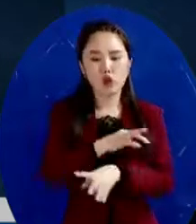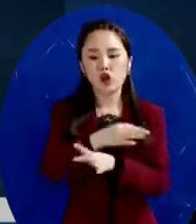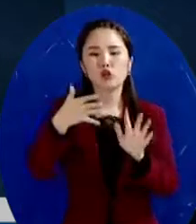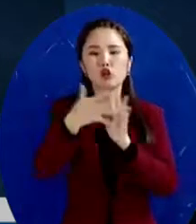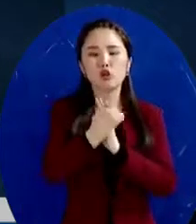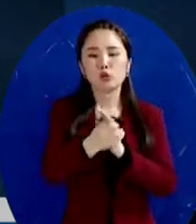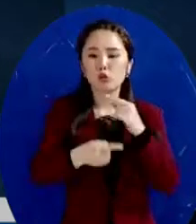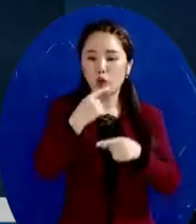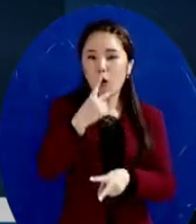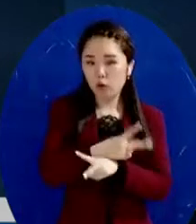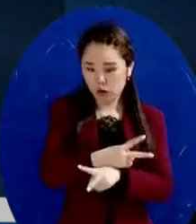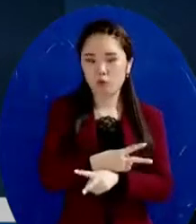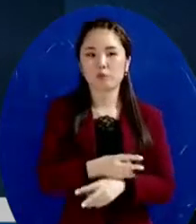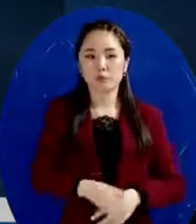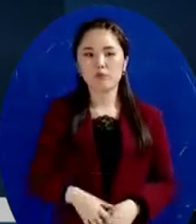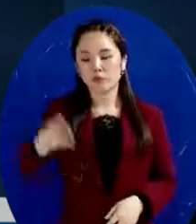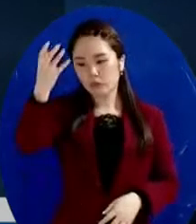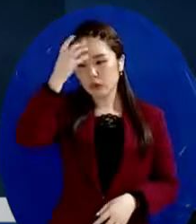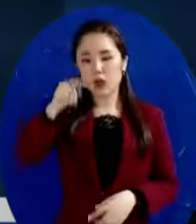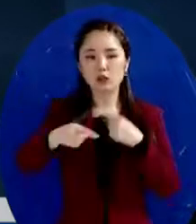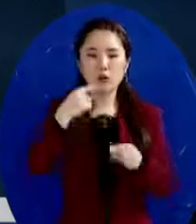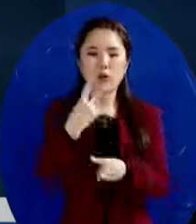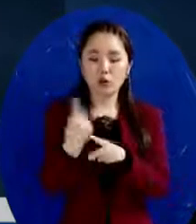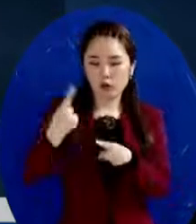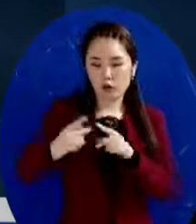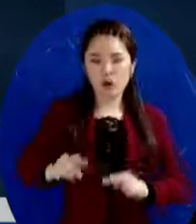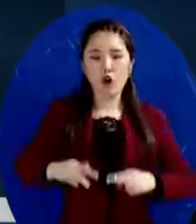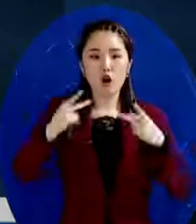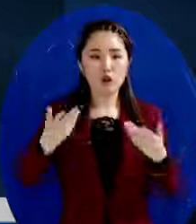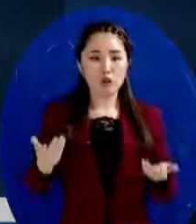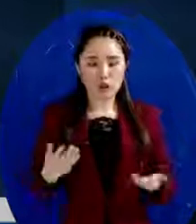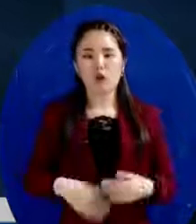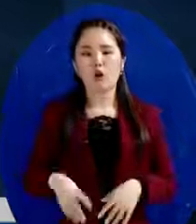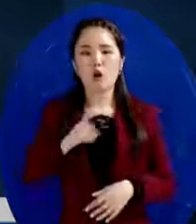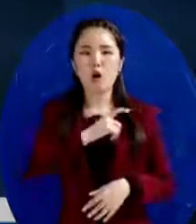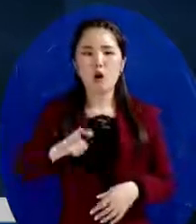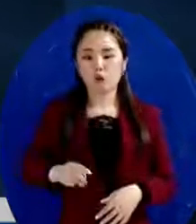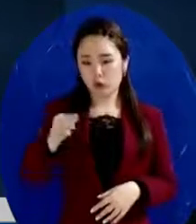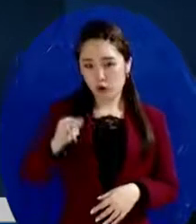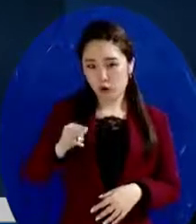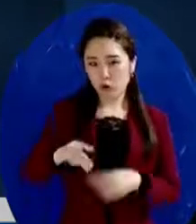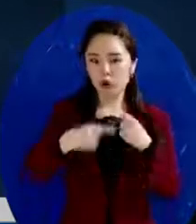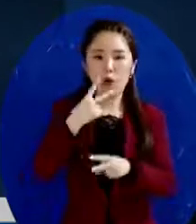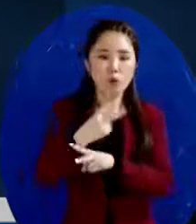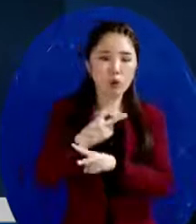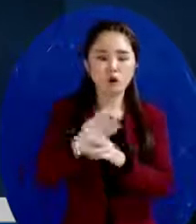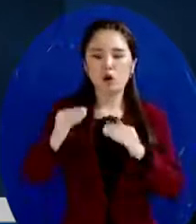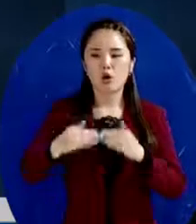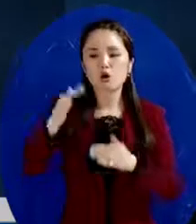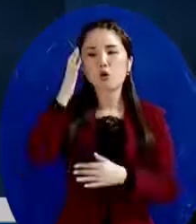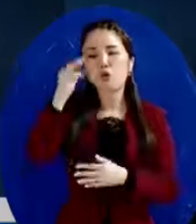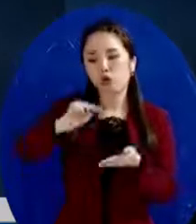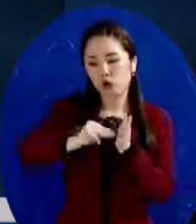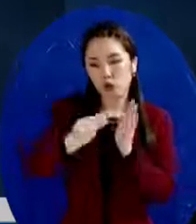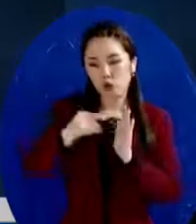нэмэлт өөрчлөлт оруулах тухай хууль, засгийн газрын тухай хуулийн нэмэлт өөрчлөлт оруулах тухай, за хувийн тэтгэврийн тухай хууль, хөгжлийн бодлого төлөвлөлт